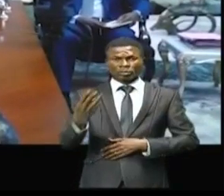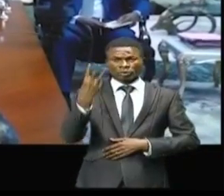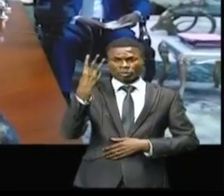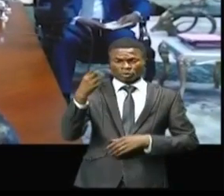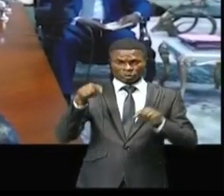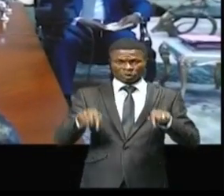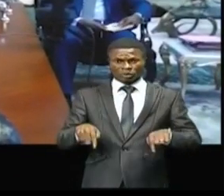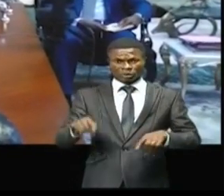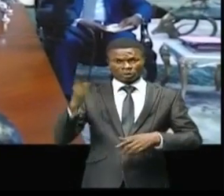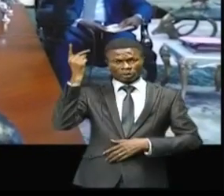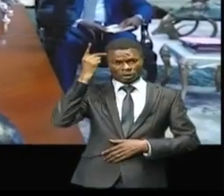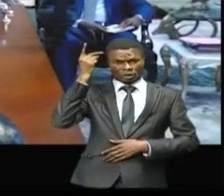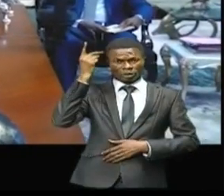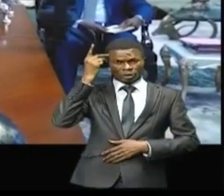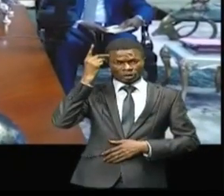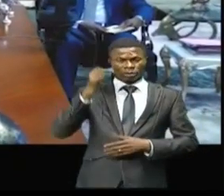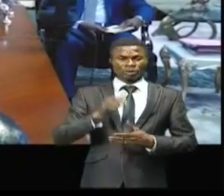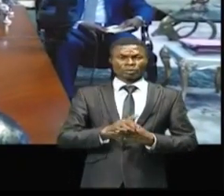Kinshasa